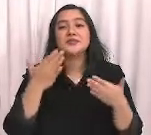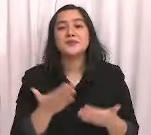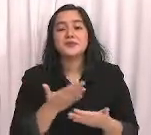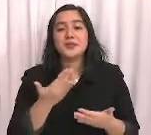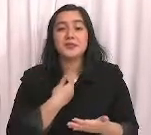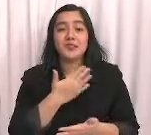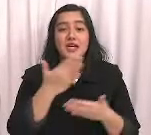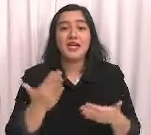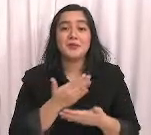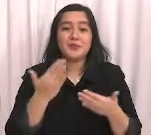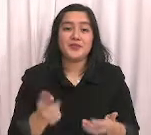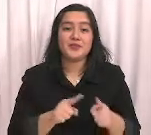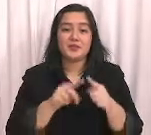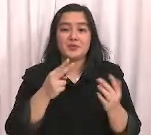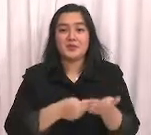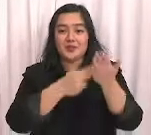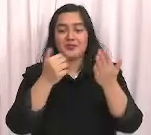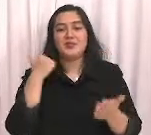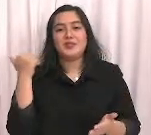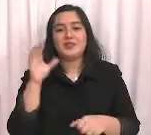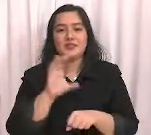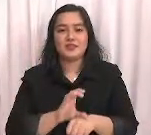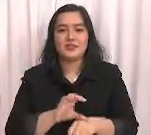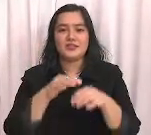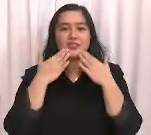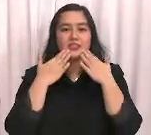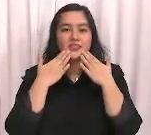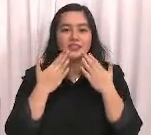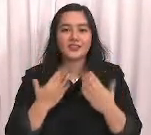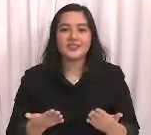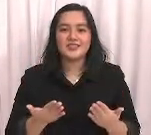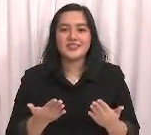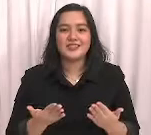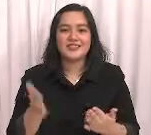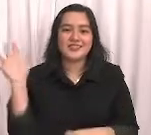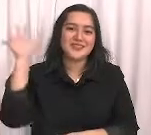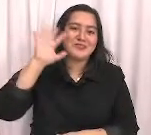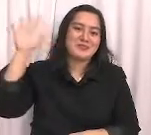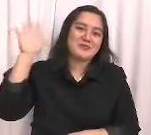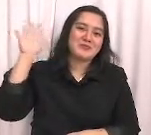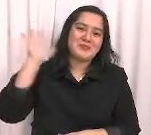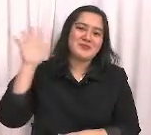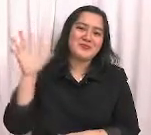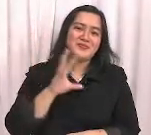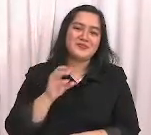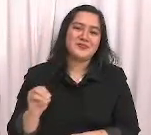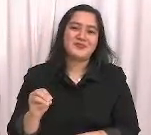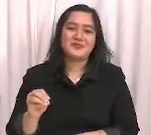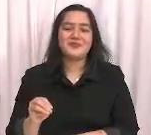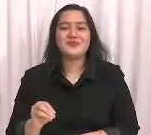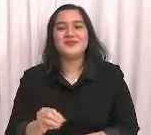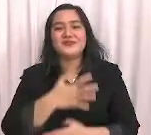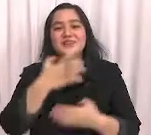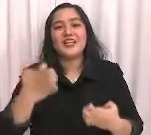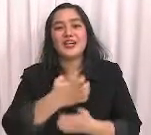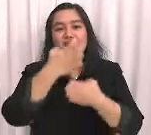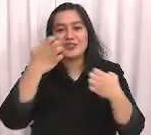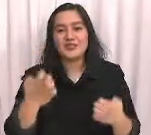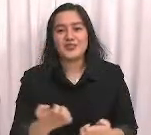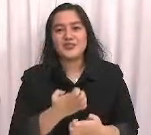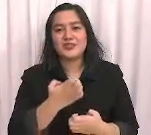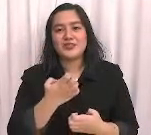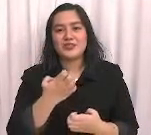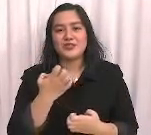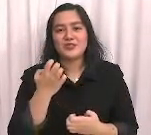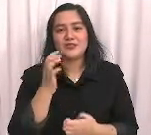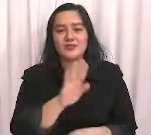abot makakaya. Okay? Alright, tayo po'y magpapaalam na muli, mga kapatid. Enjoy the rest, or enjoy